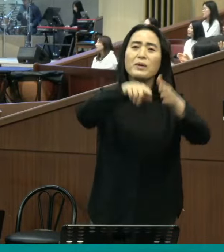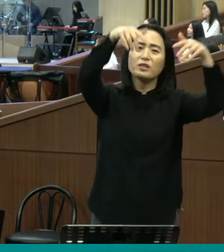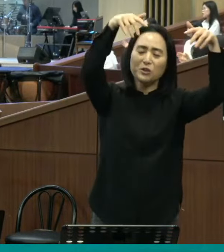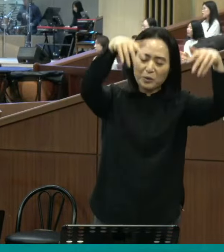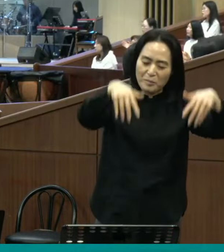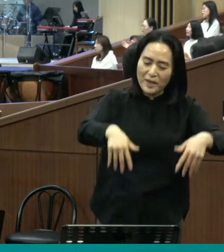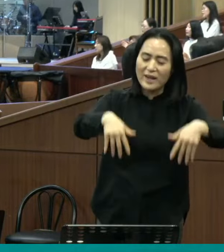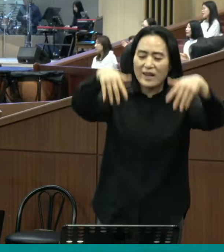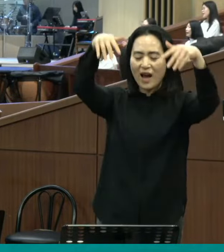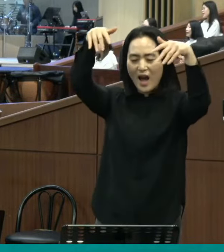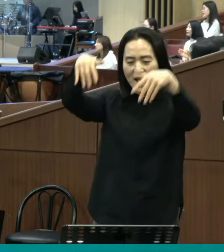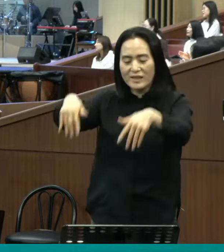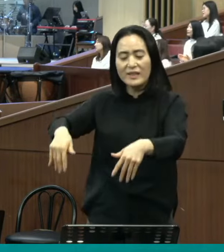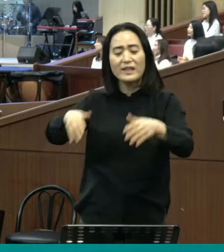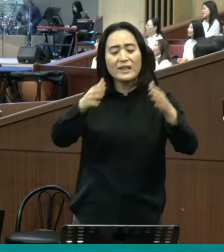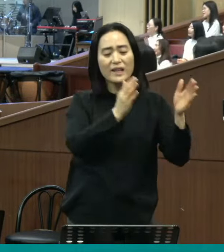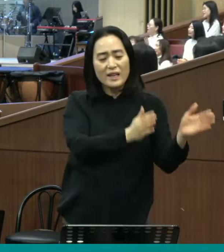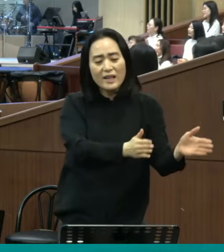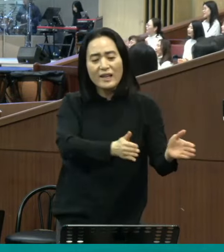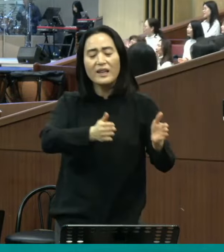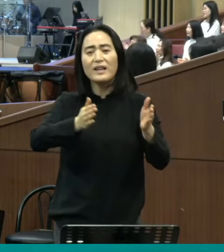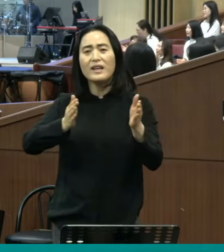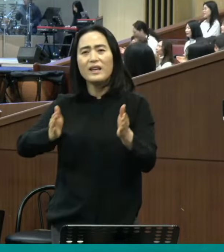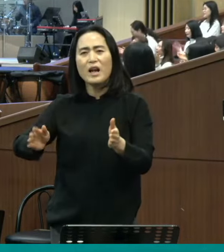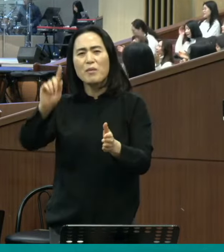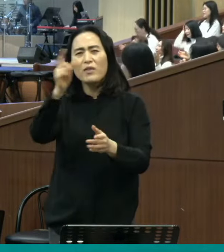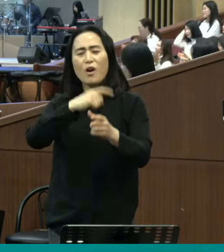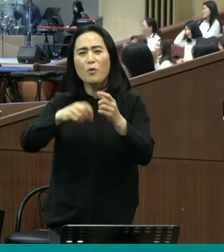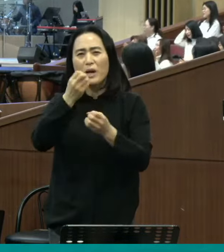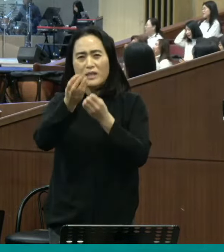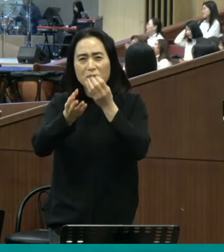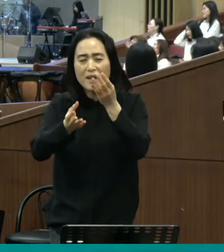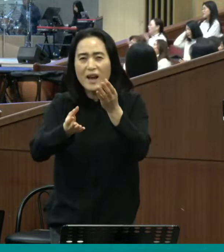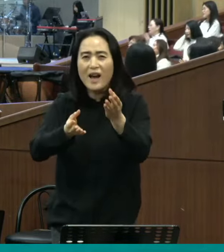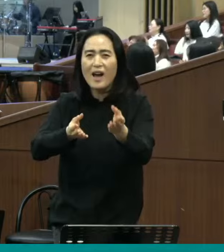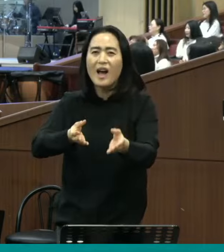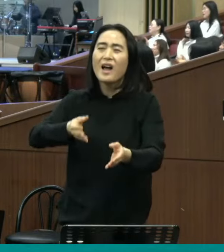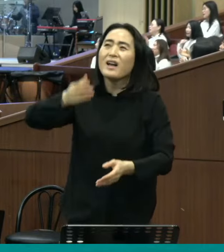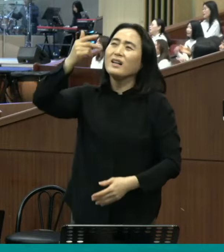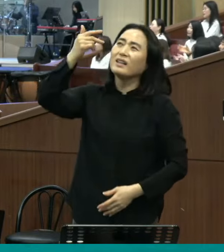비준비. 우리 한 번 더 고백합니다. 그가 구름으로